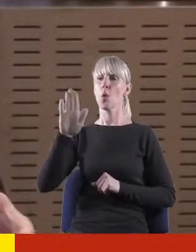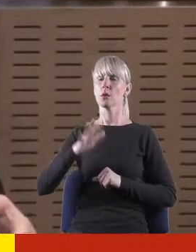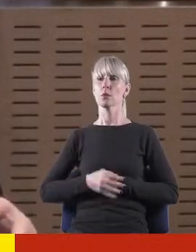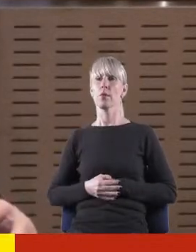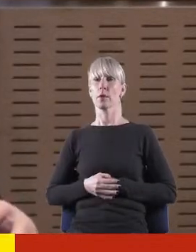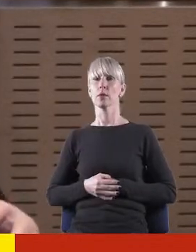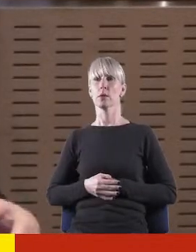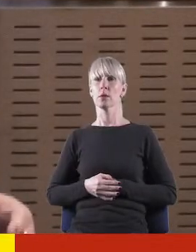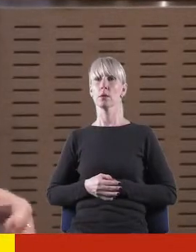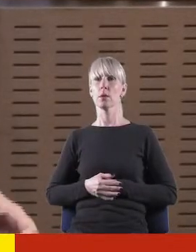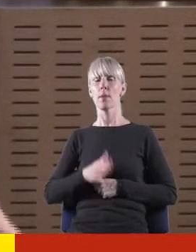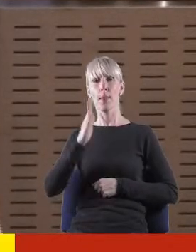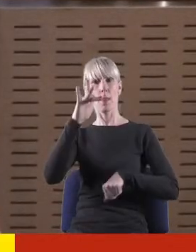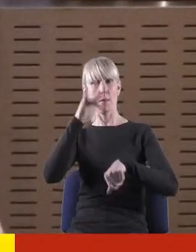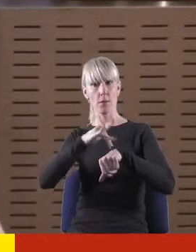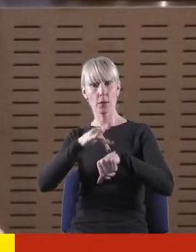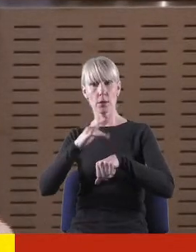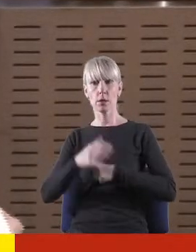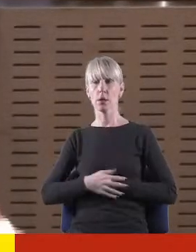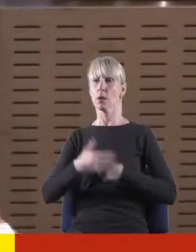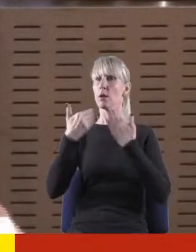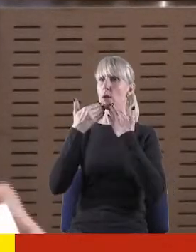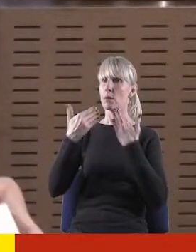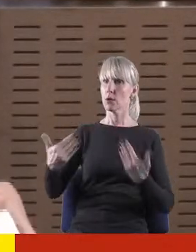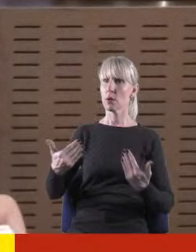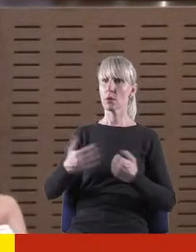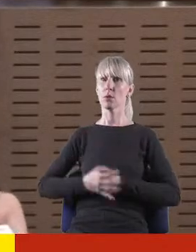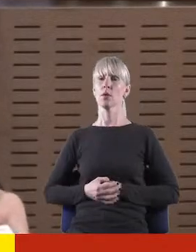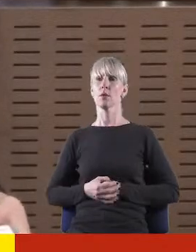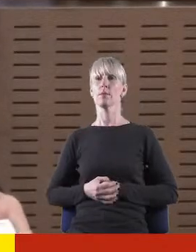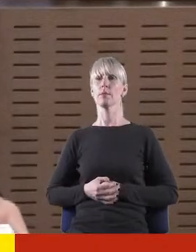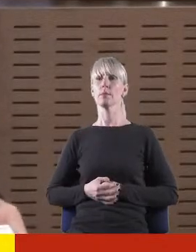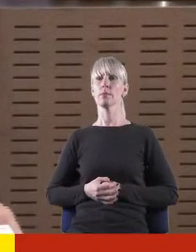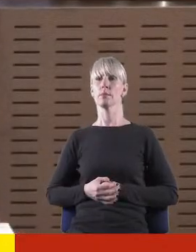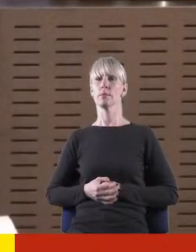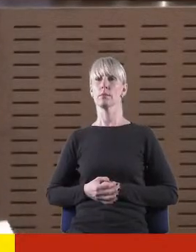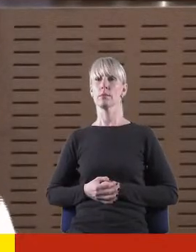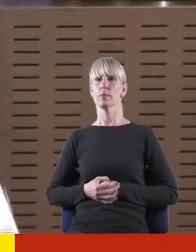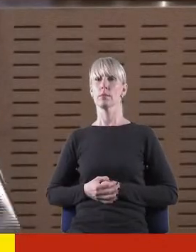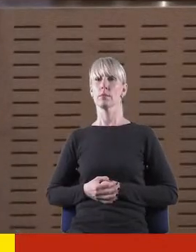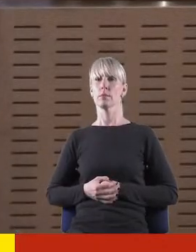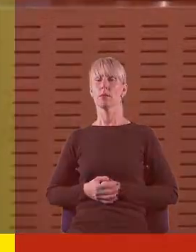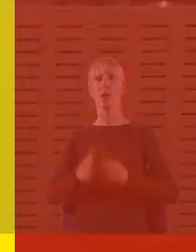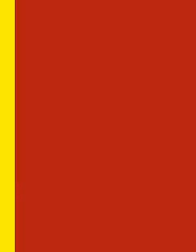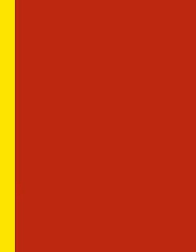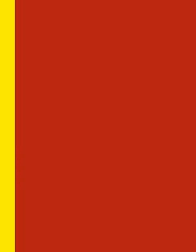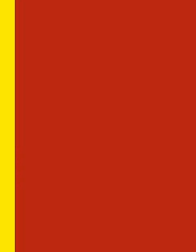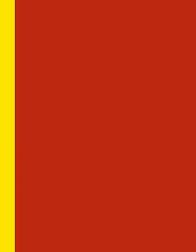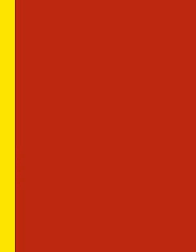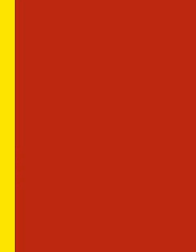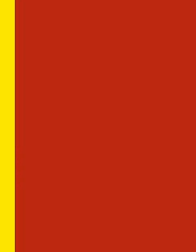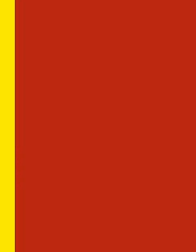radnym wyniki. Dziękuję serdecznie. Proszę Państwa radnych o przystąpienie do głosowania.